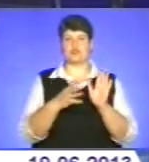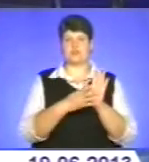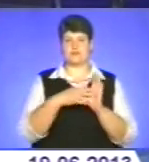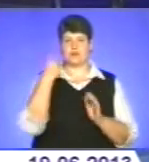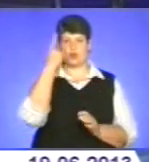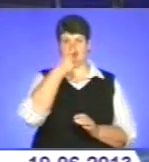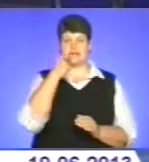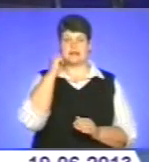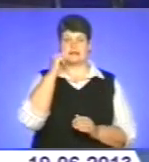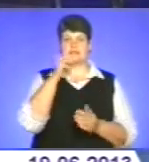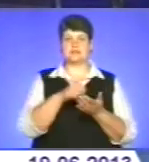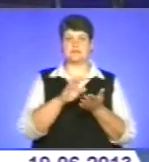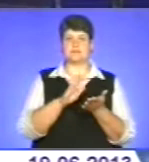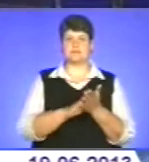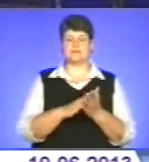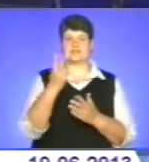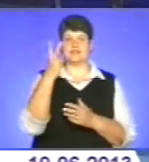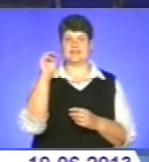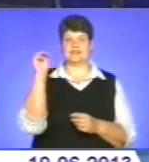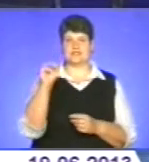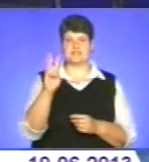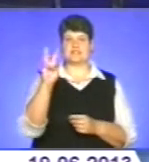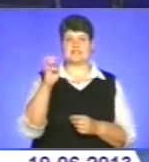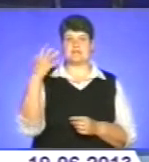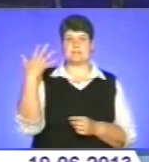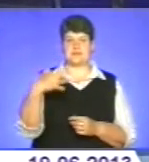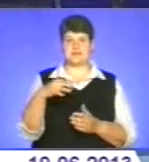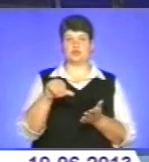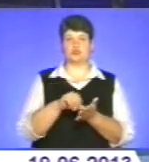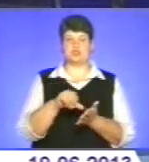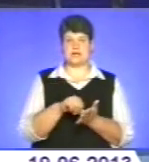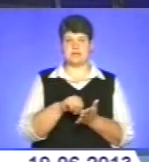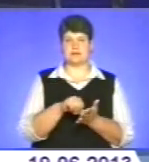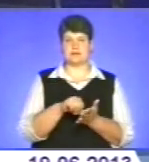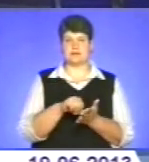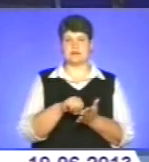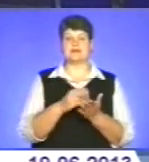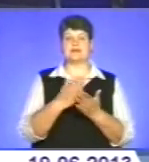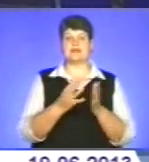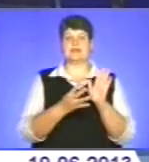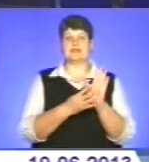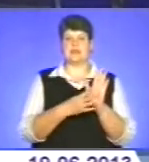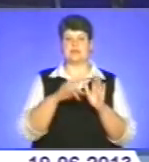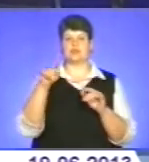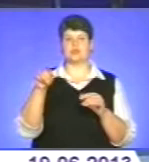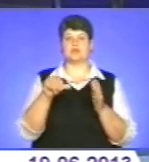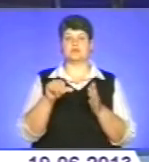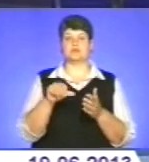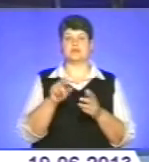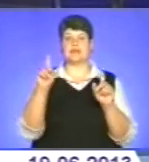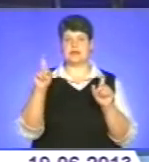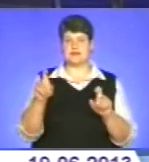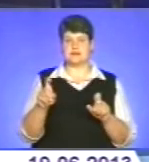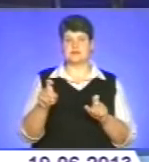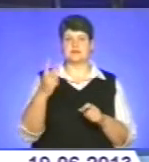На завтра зареєстровано близько 2350 учасників. Діє 9 пунктів тестування, 6 у Тернополі, 2 у Чорткові